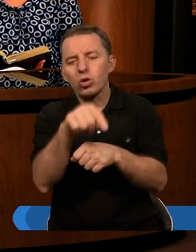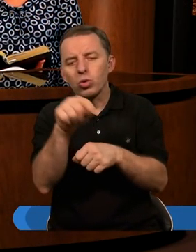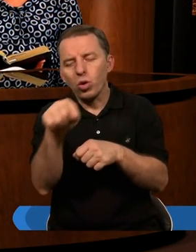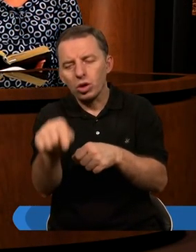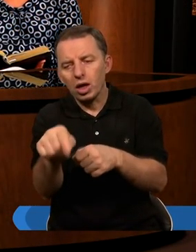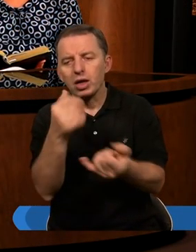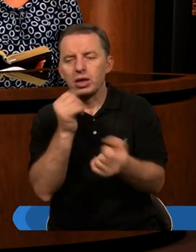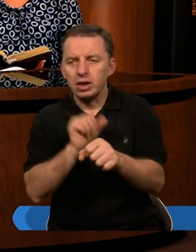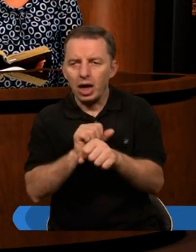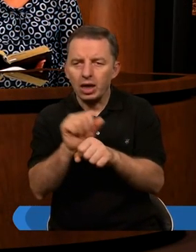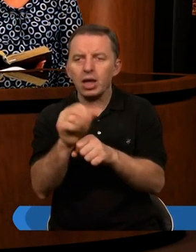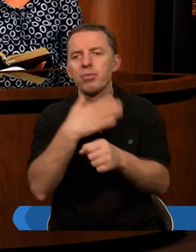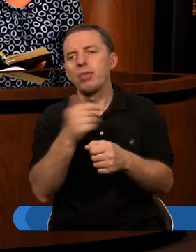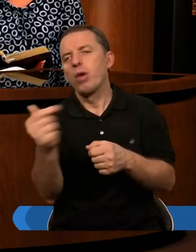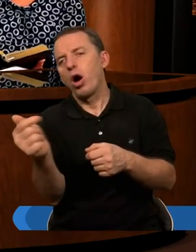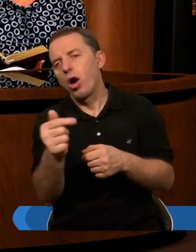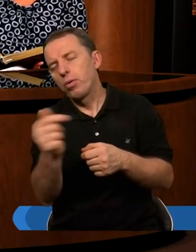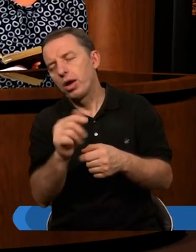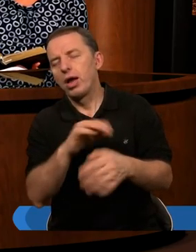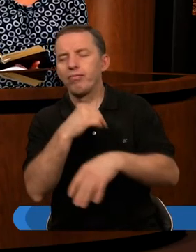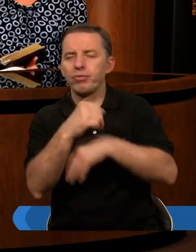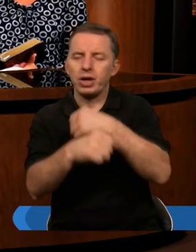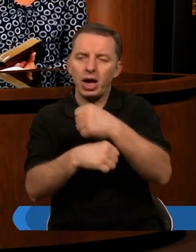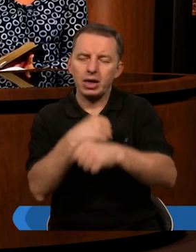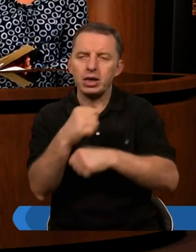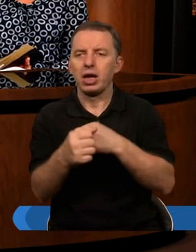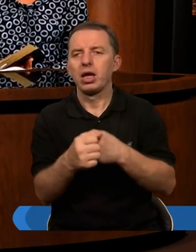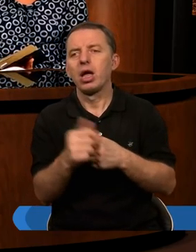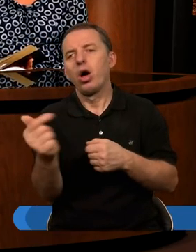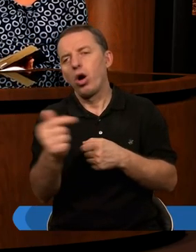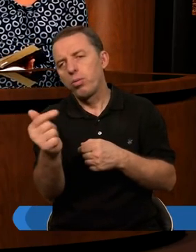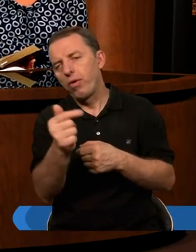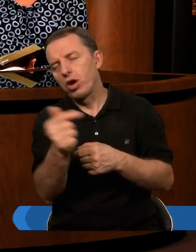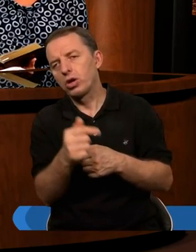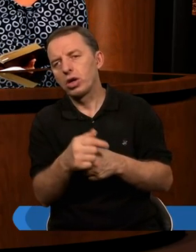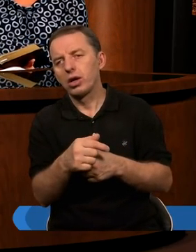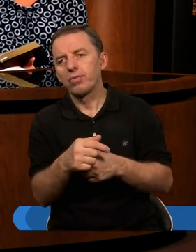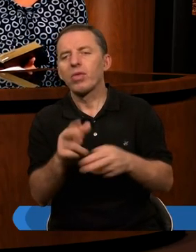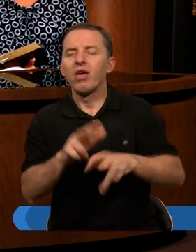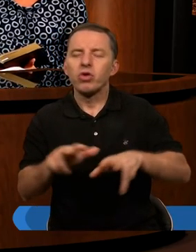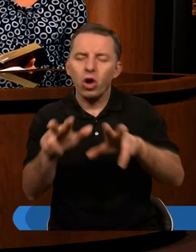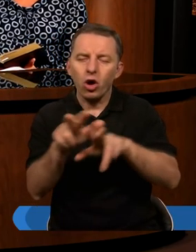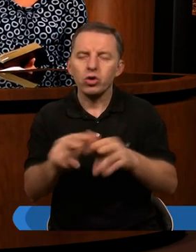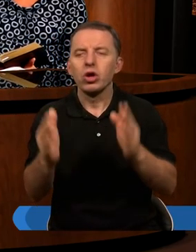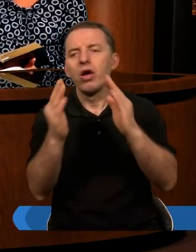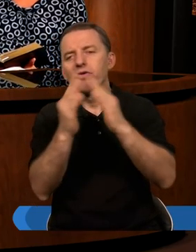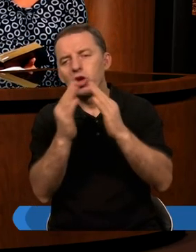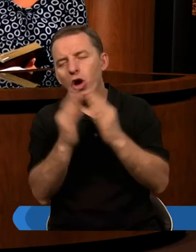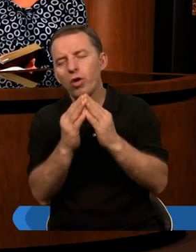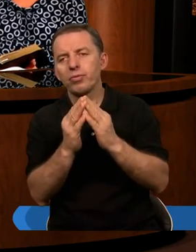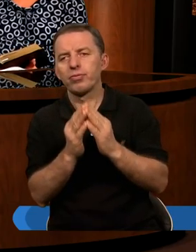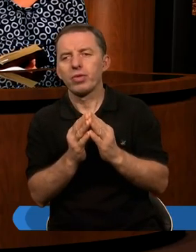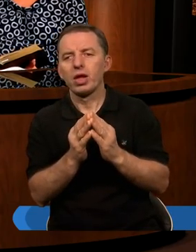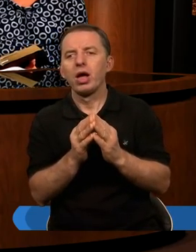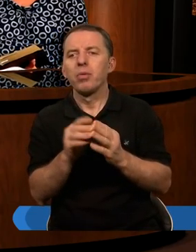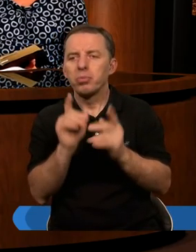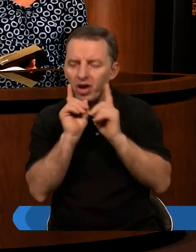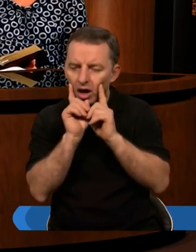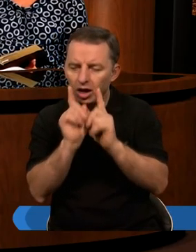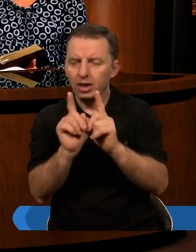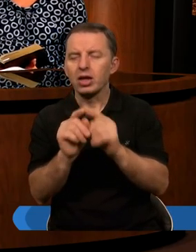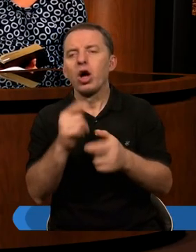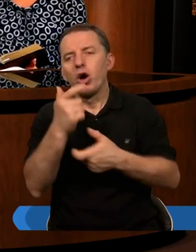mamy jakieś obowiązki w pracy, mamy obowiązki w rodzinie, w domu. Czy faktycznie